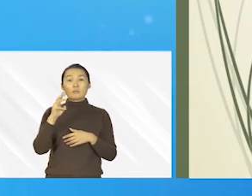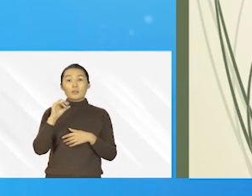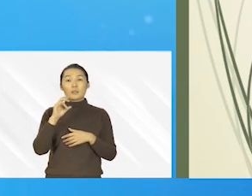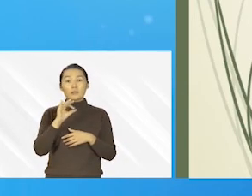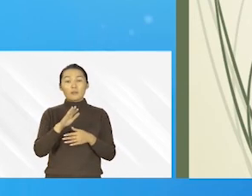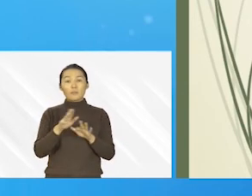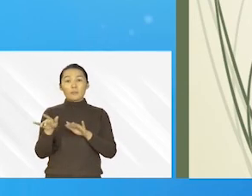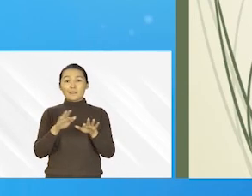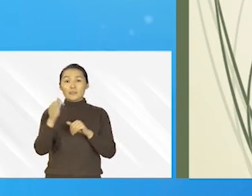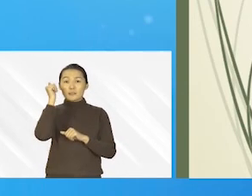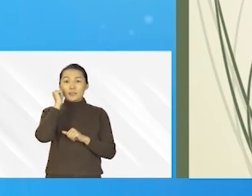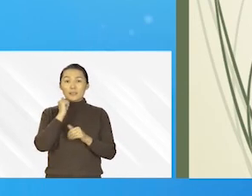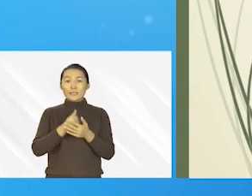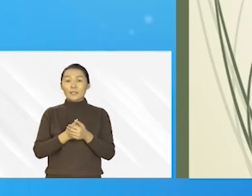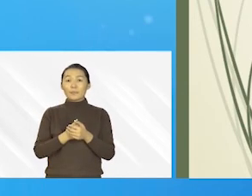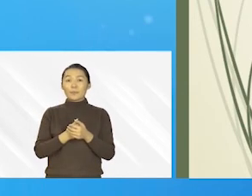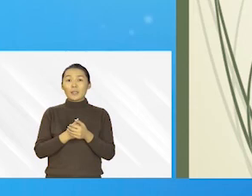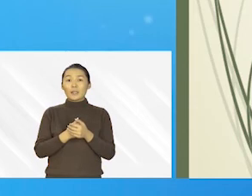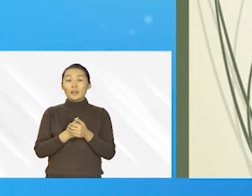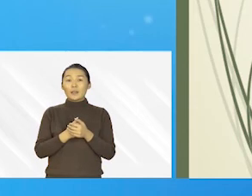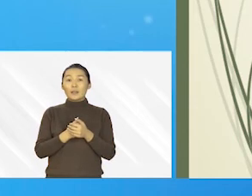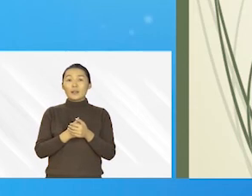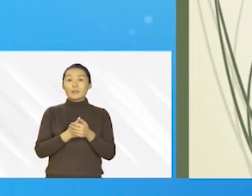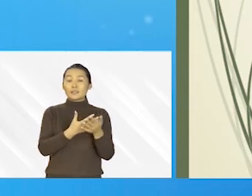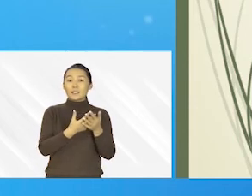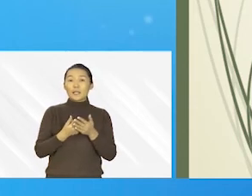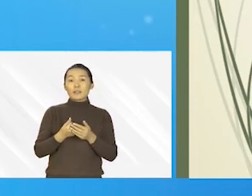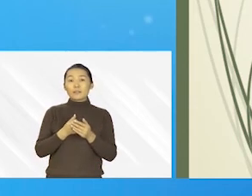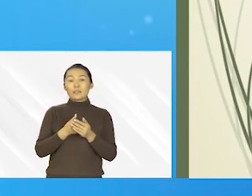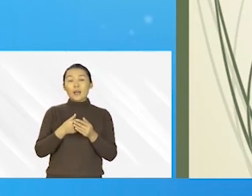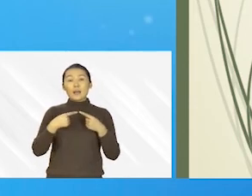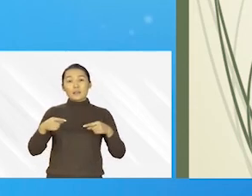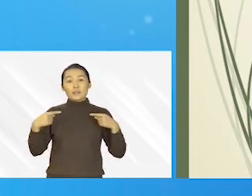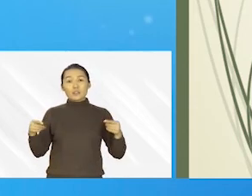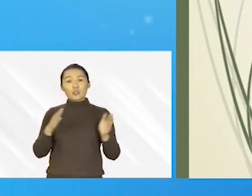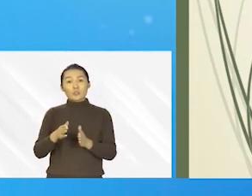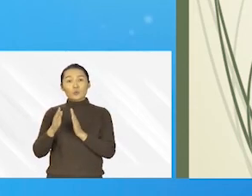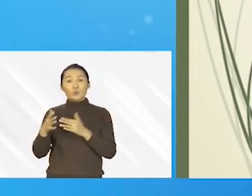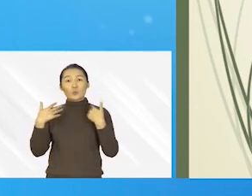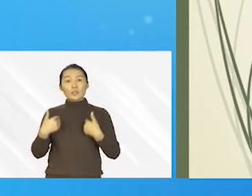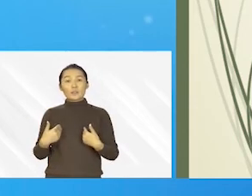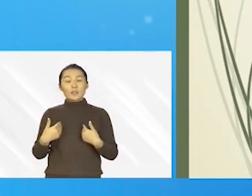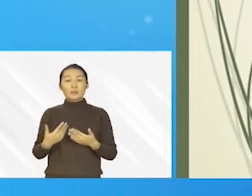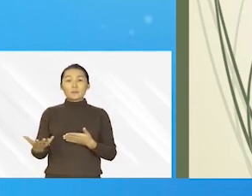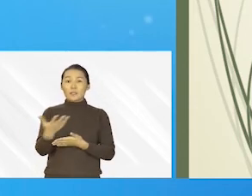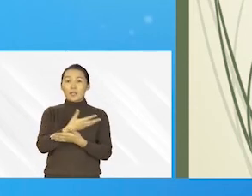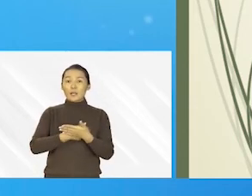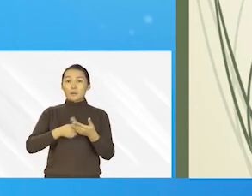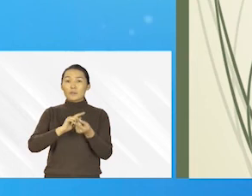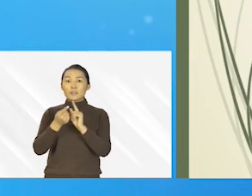Процесс старения затрагивает различные структуры организма. Накапливаются изменения в молекулах